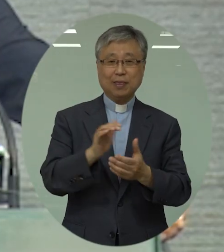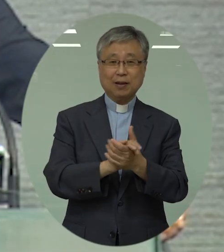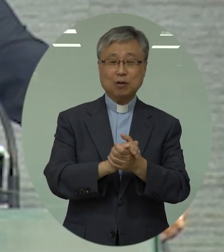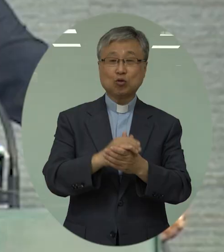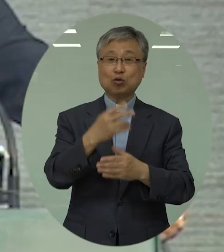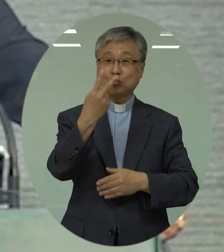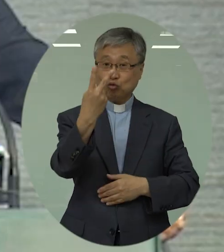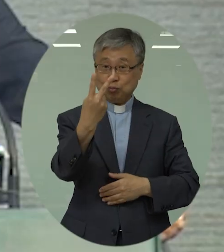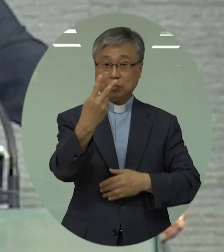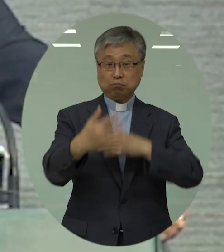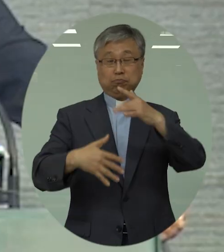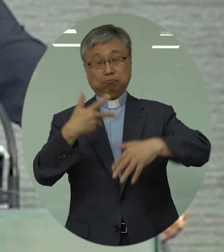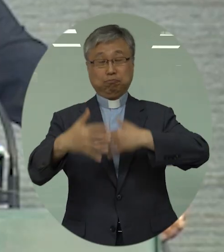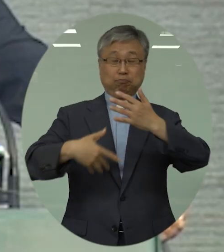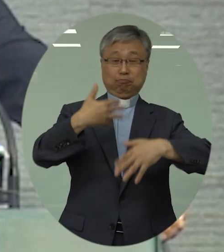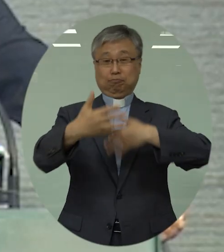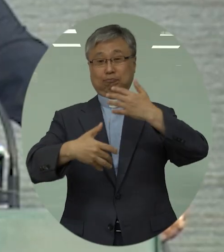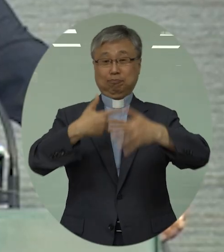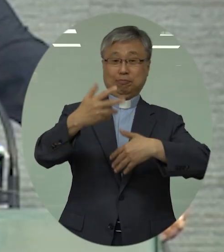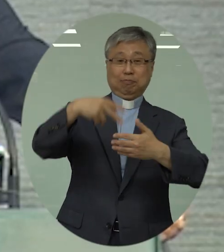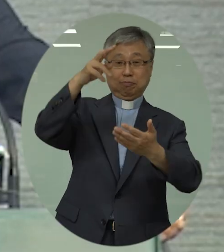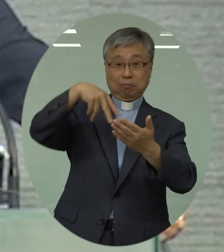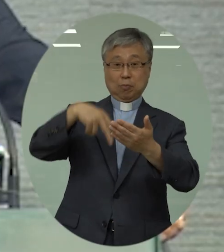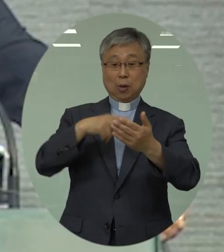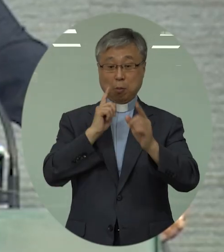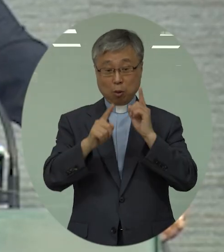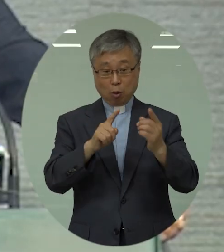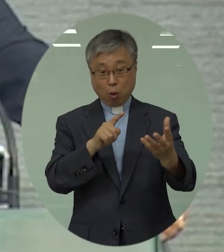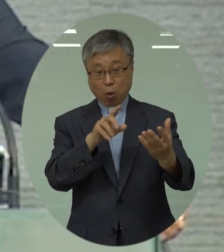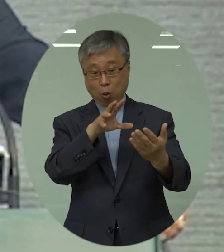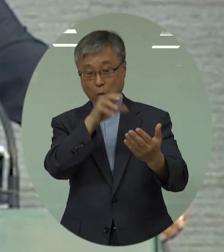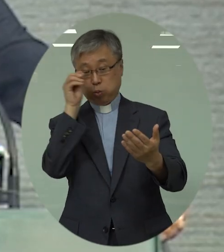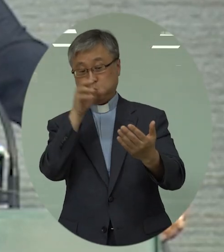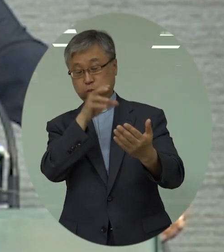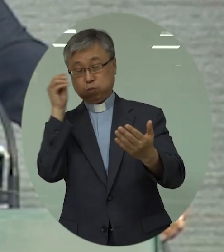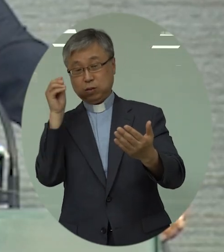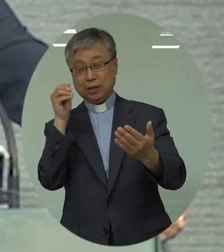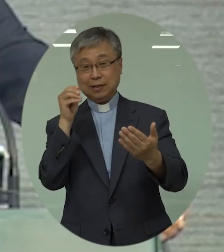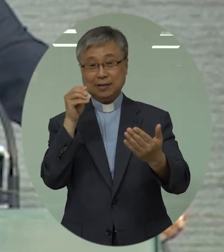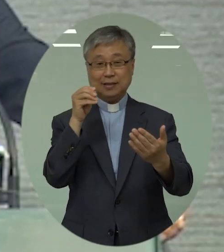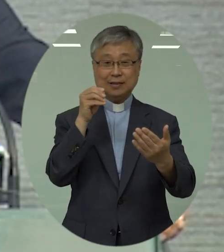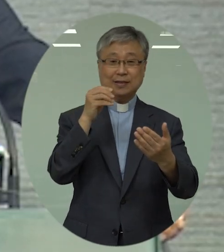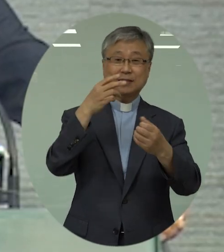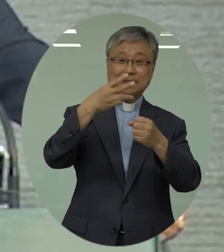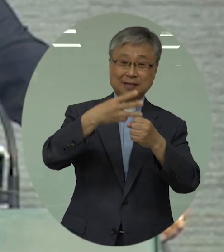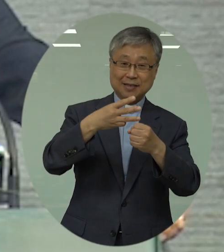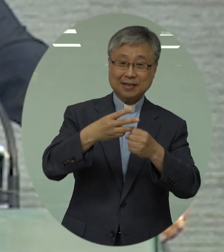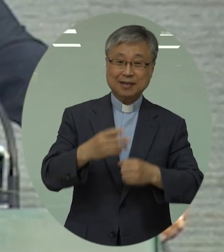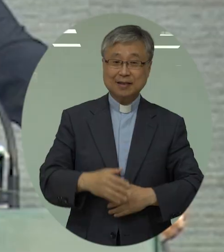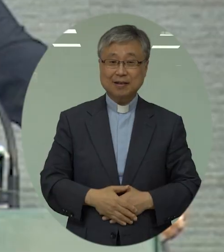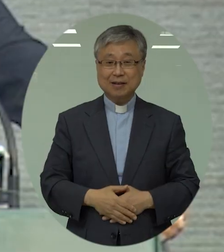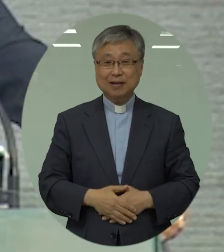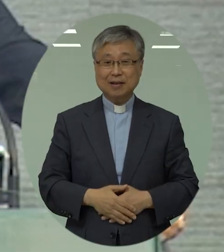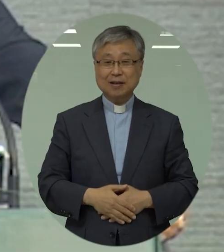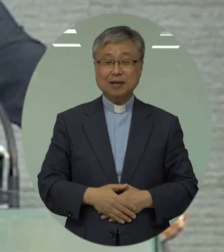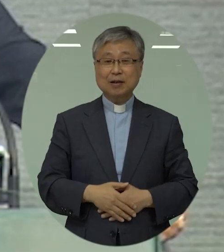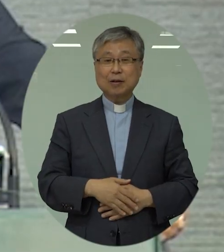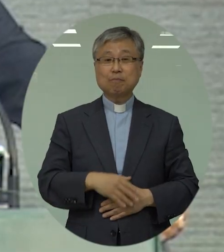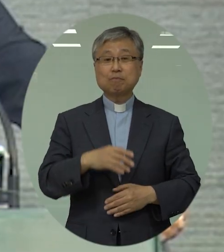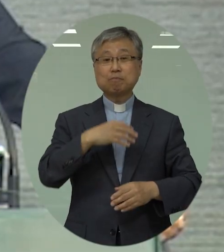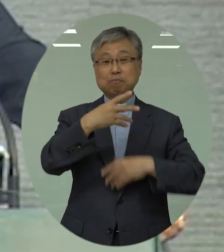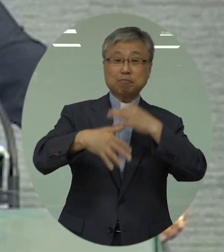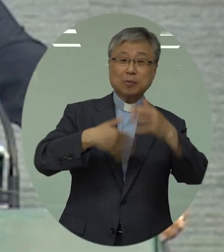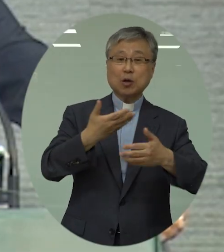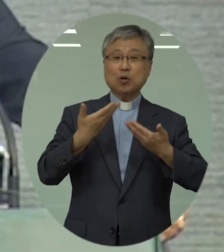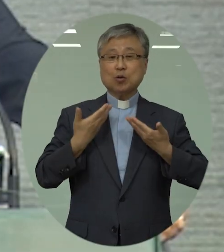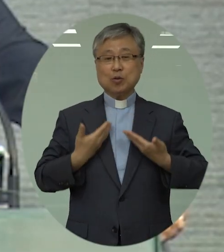2번 소리내서 읽고 소리 읽으면 좀 본문이 조금씩 들어오기 시작하잖아요. 3번째는 소리내서 읽을 필요는